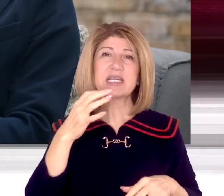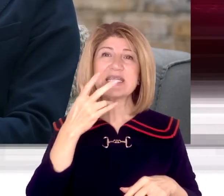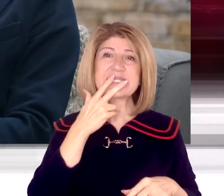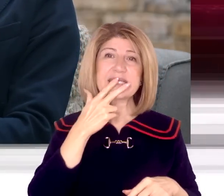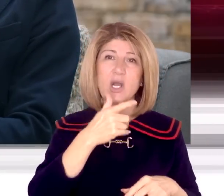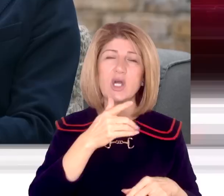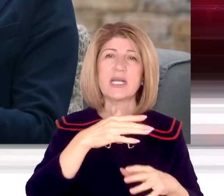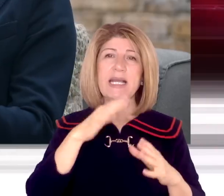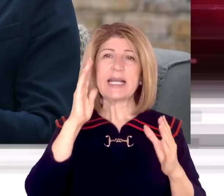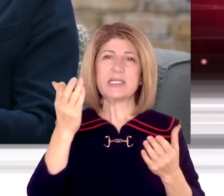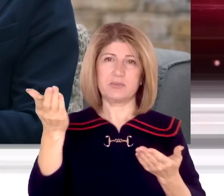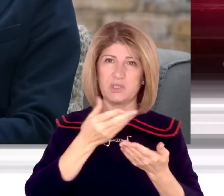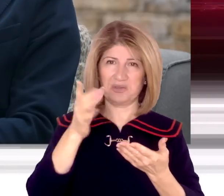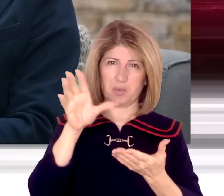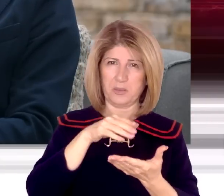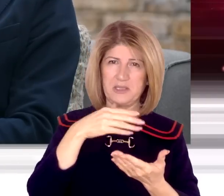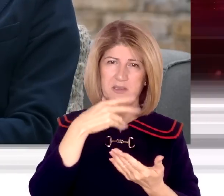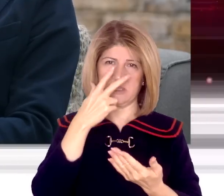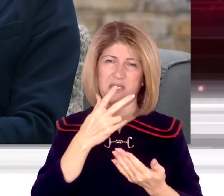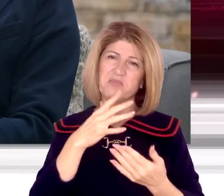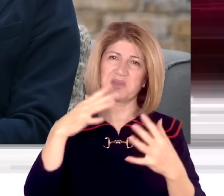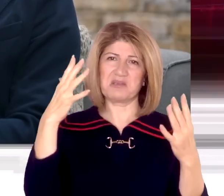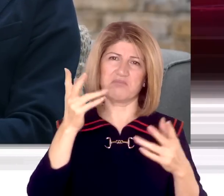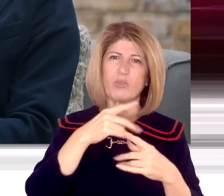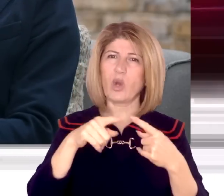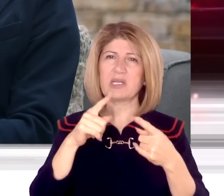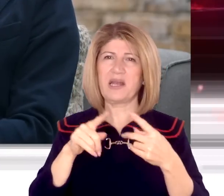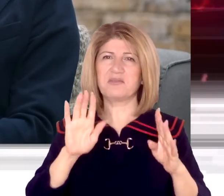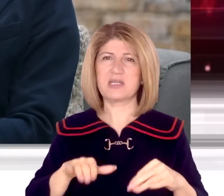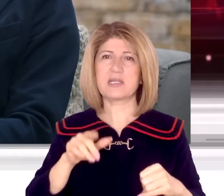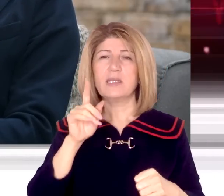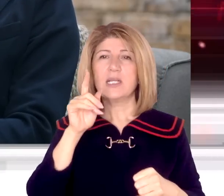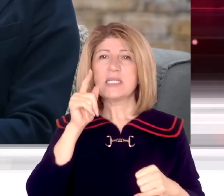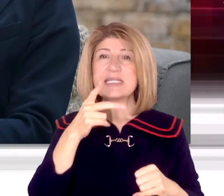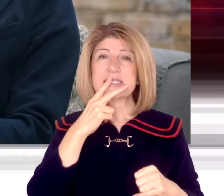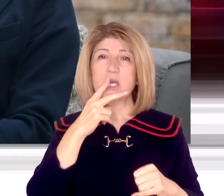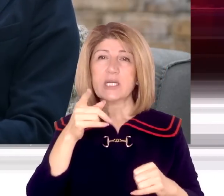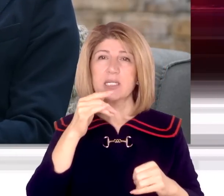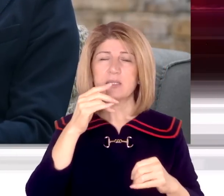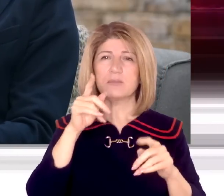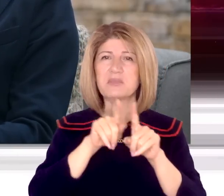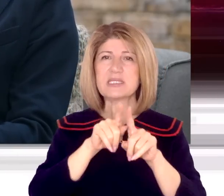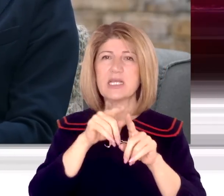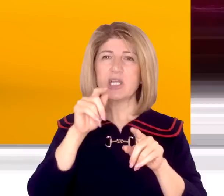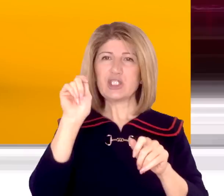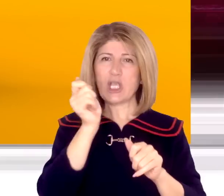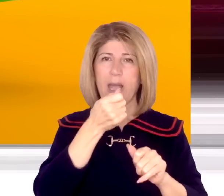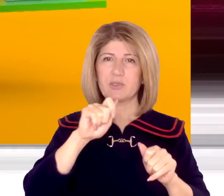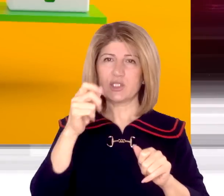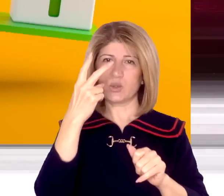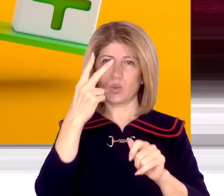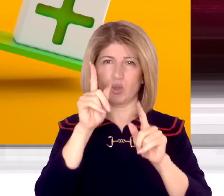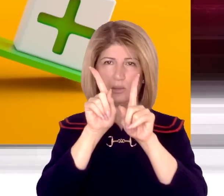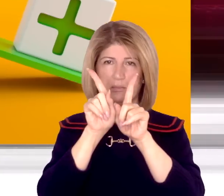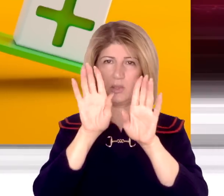سیگار الکترونیکی خب داده های مختلفی رو به ما داده، ولی واقعیت اینه که سیگار الکترونیکی مثل یه شمشیر دولبه میمونه. یعنی